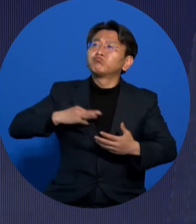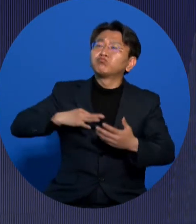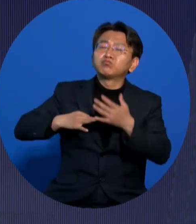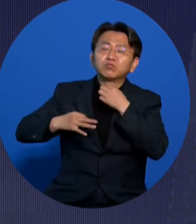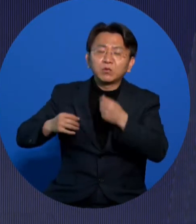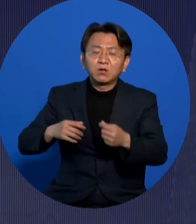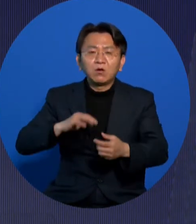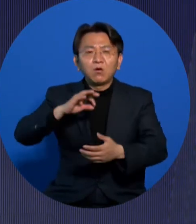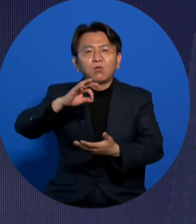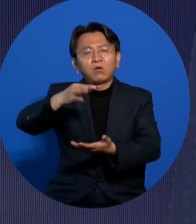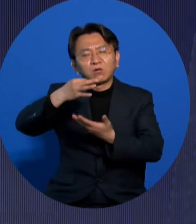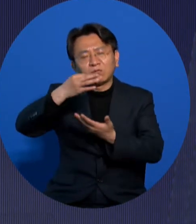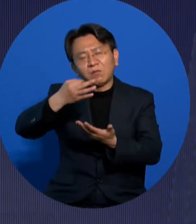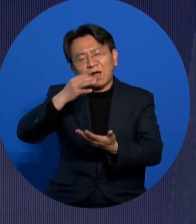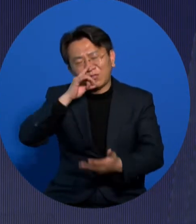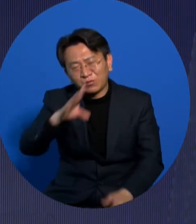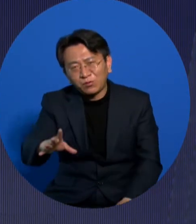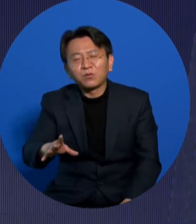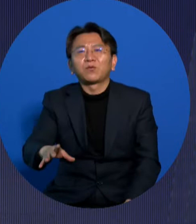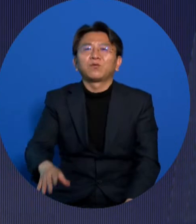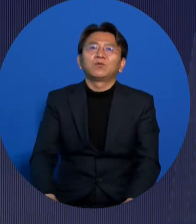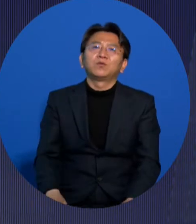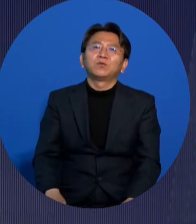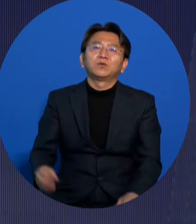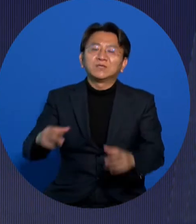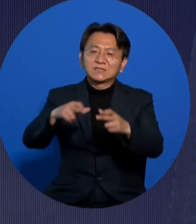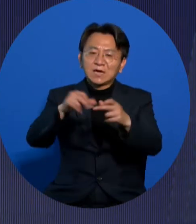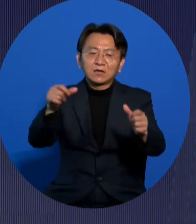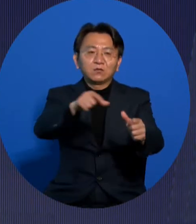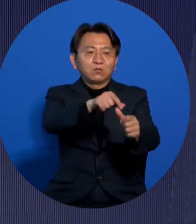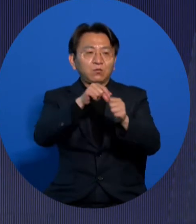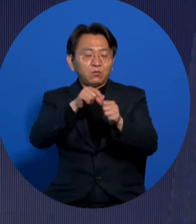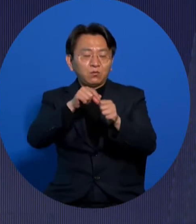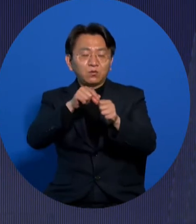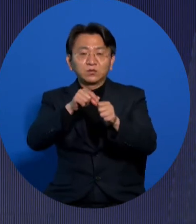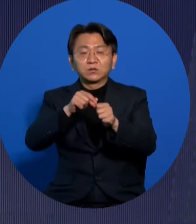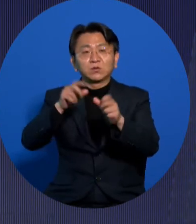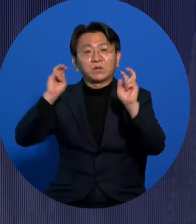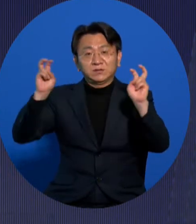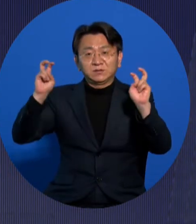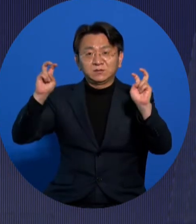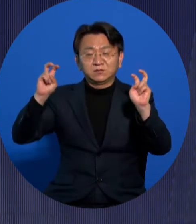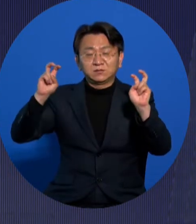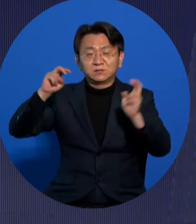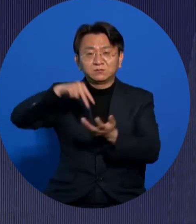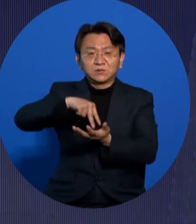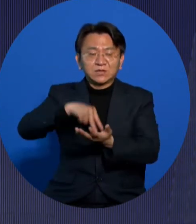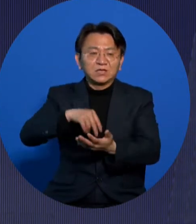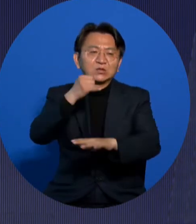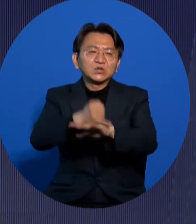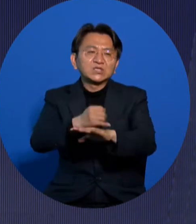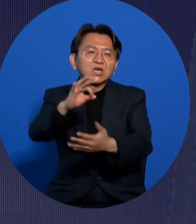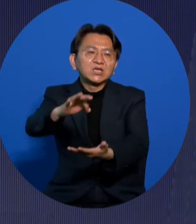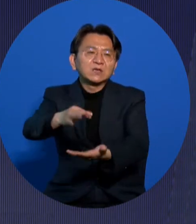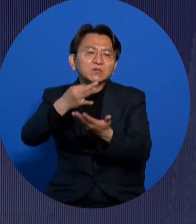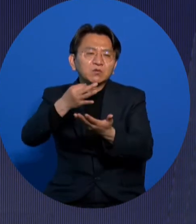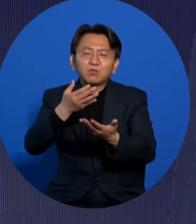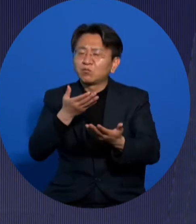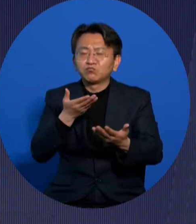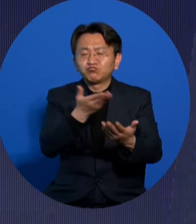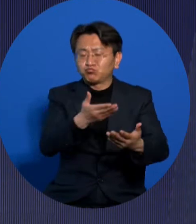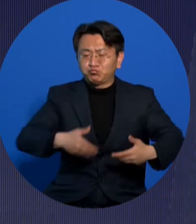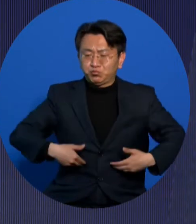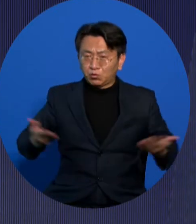최저임금을 받으면 안 되거나 장애인을 고용하는 보호작업장 등에서는 최저임금을 안 줘도